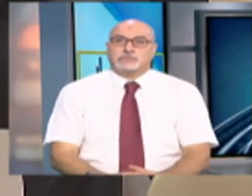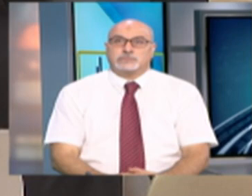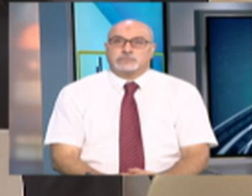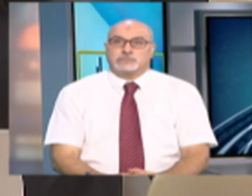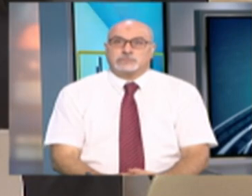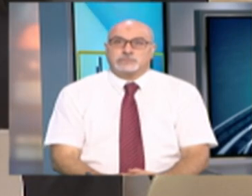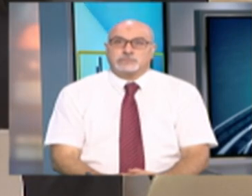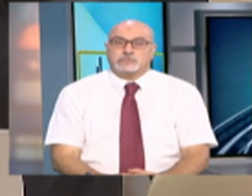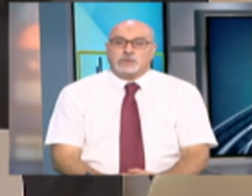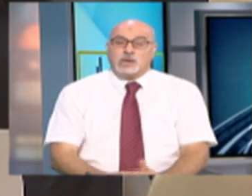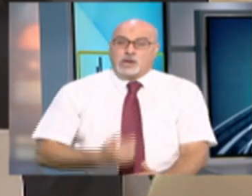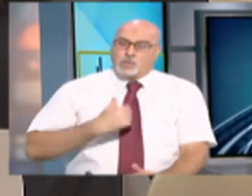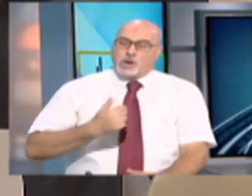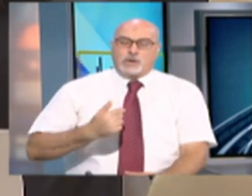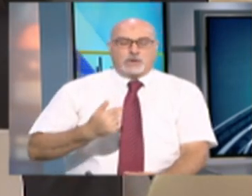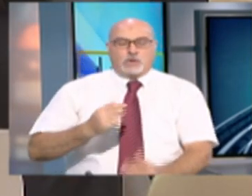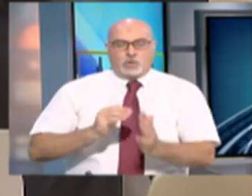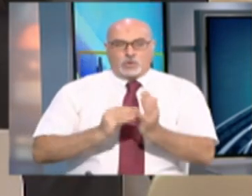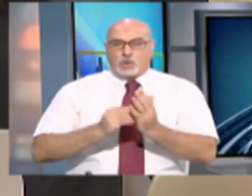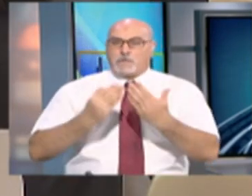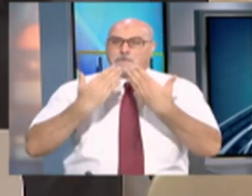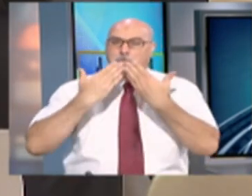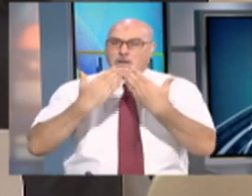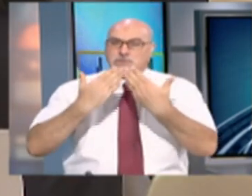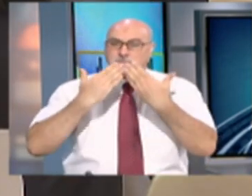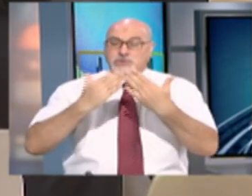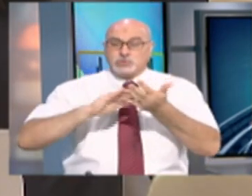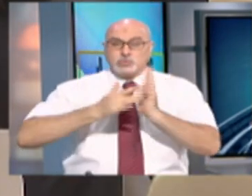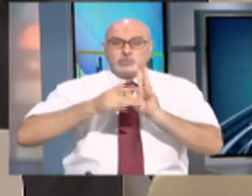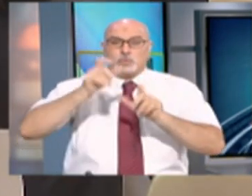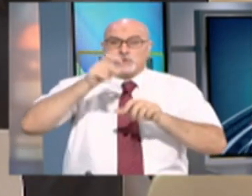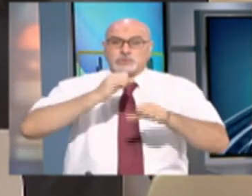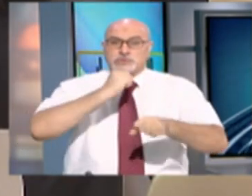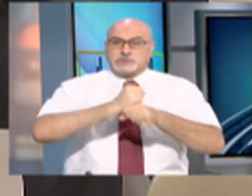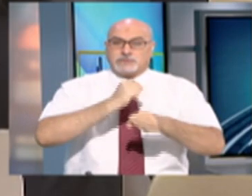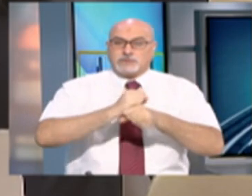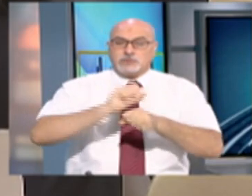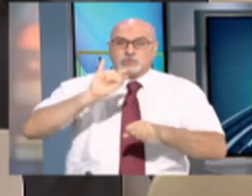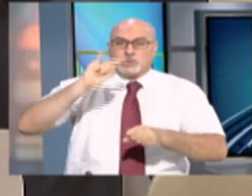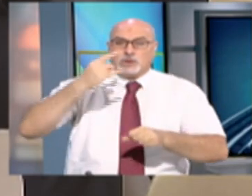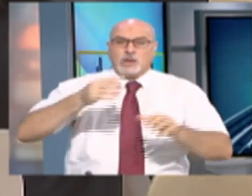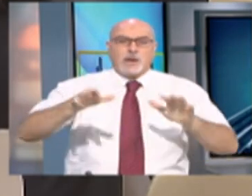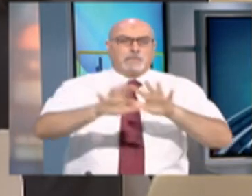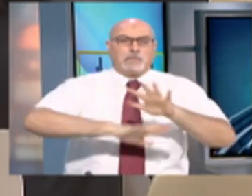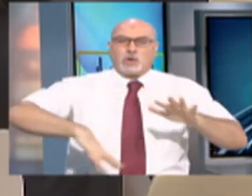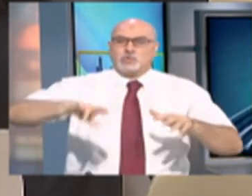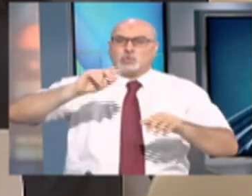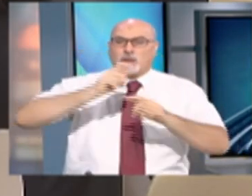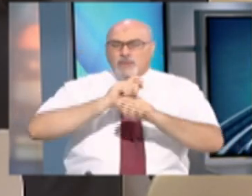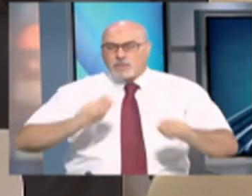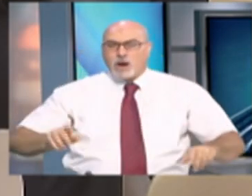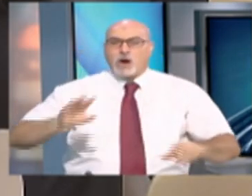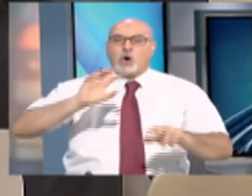المهم تشكراتي خالصة لكل عمال سوناطراك اينما كانوا، في سكيكدا، في عنابة، في وهران، في ارزي،